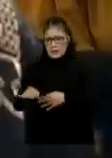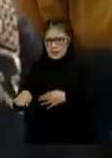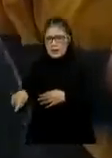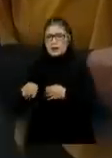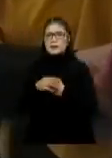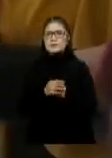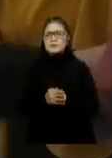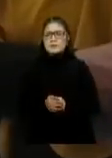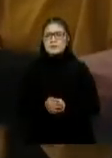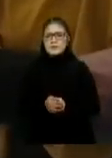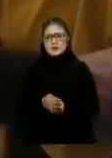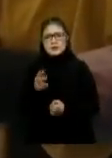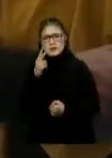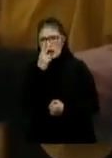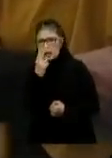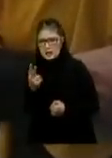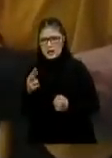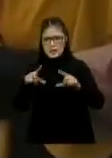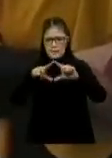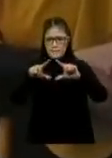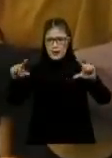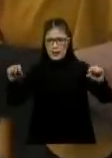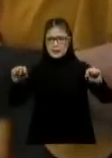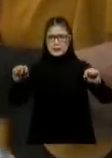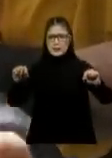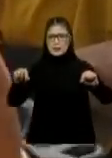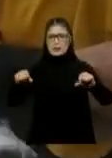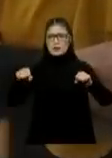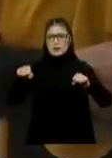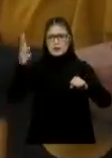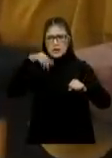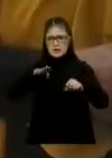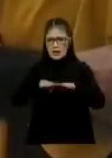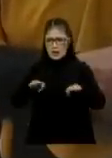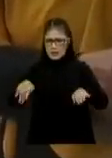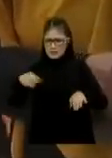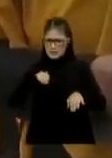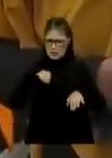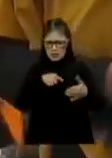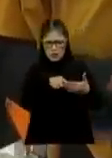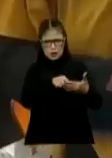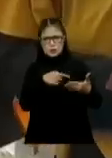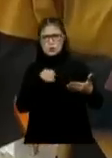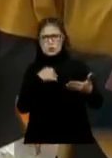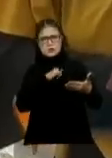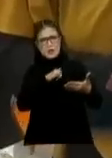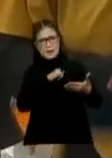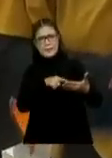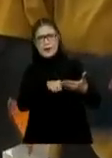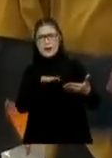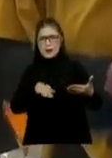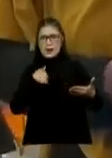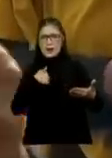Saya melihat anak apa, plat nomor motor anak saya samain cocok. Pas setelah itu pas maghribnya langsung